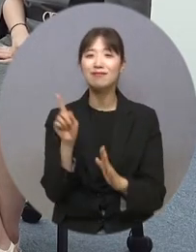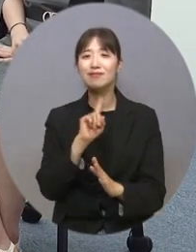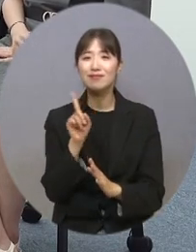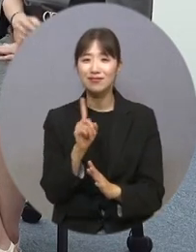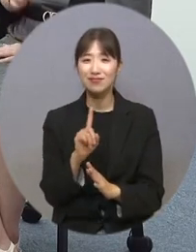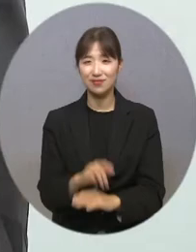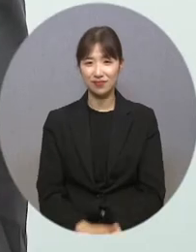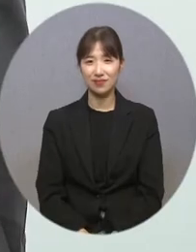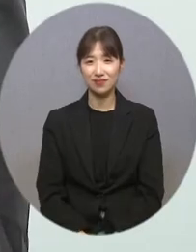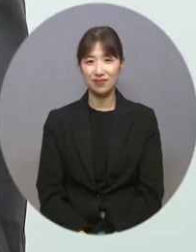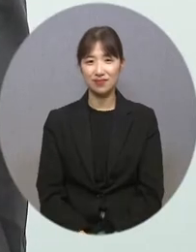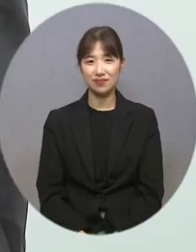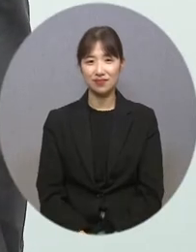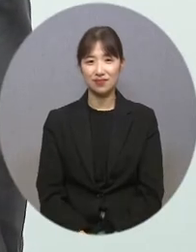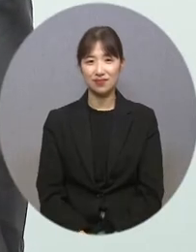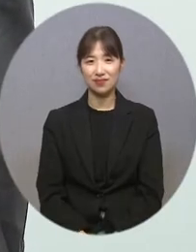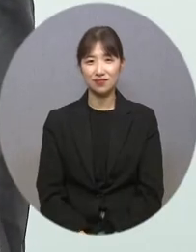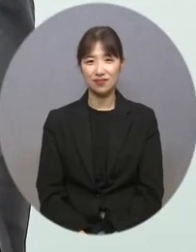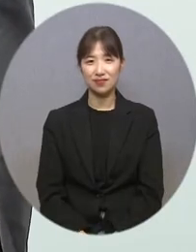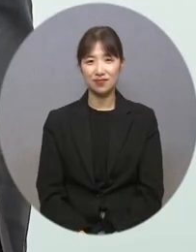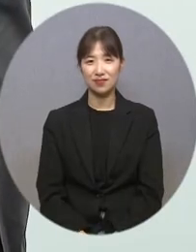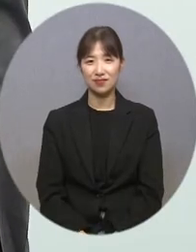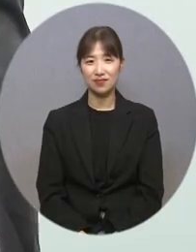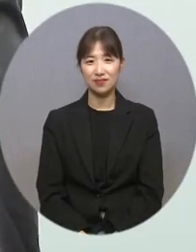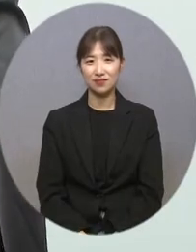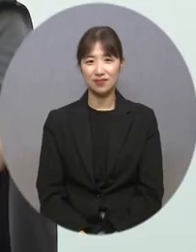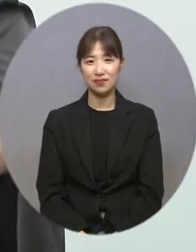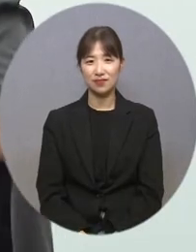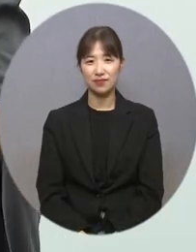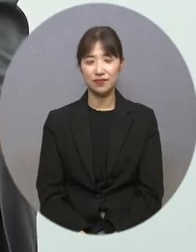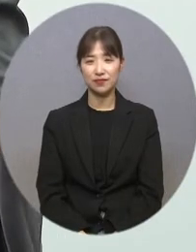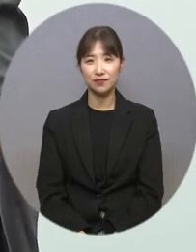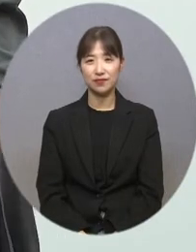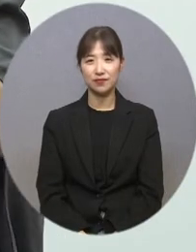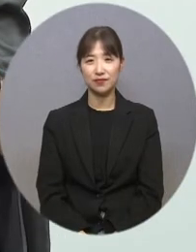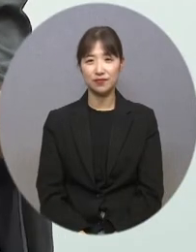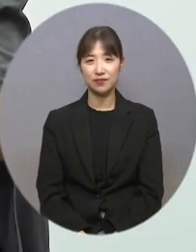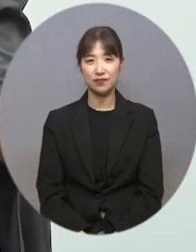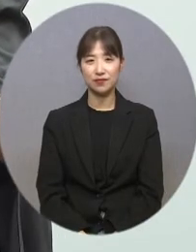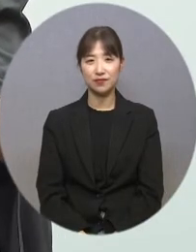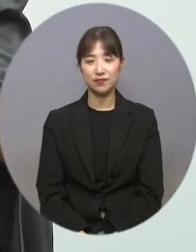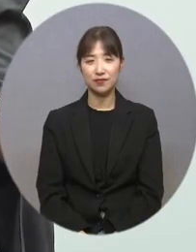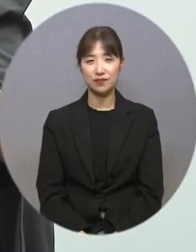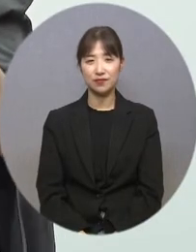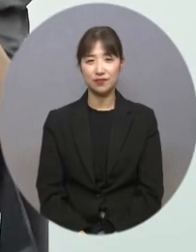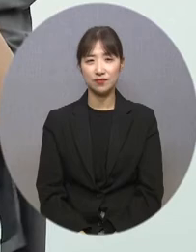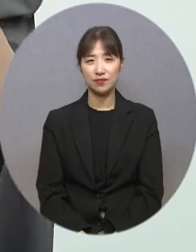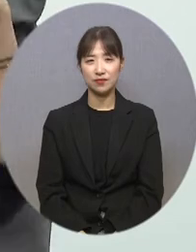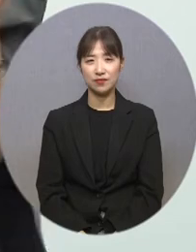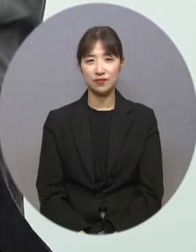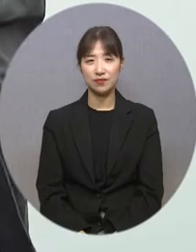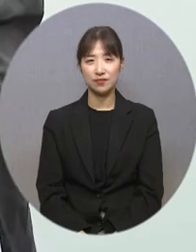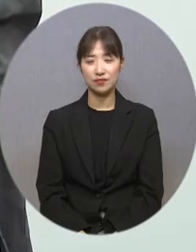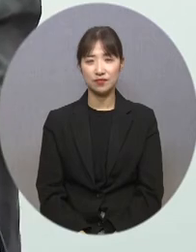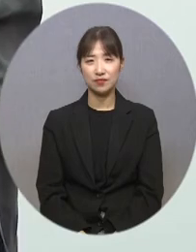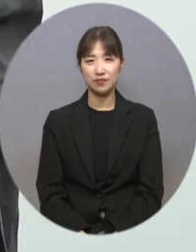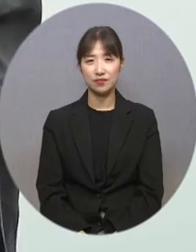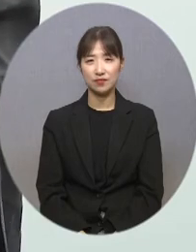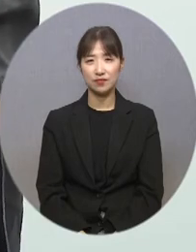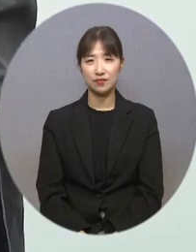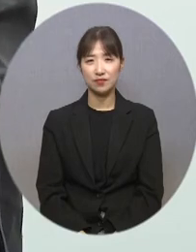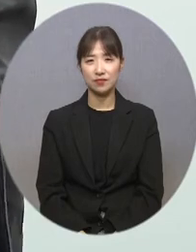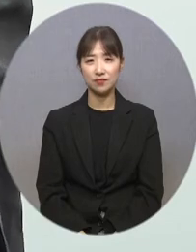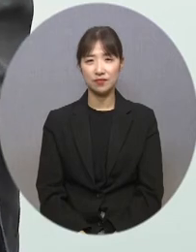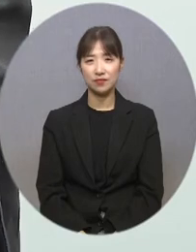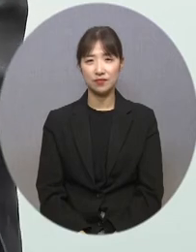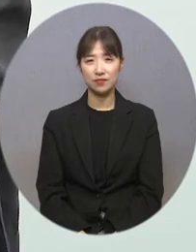있을것 같아요 네 맞아요 4 코로나 전에는 사실을 마스크가